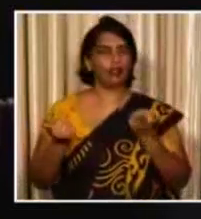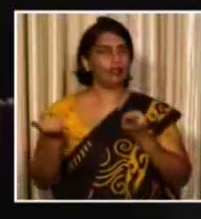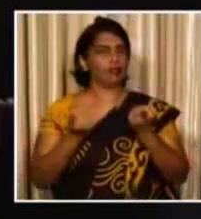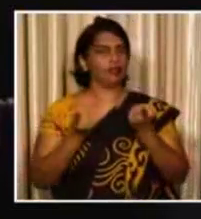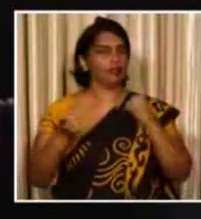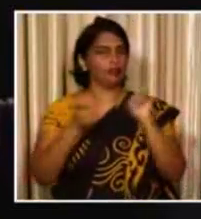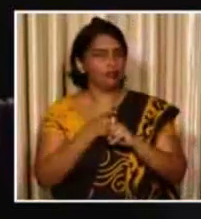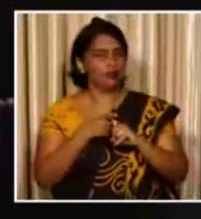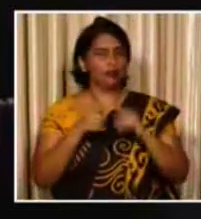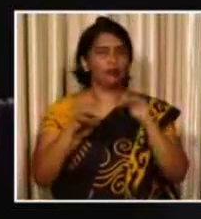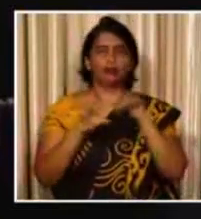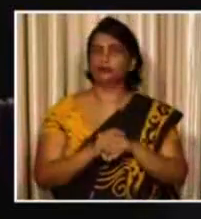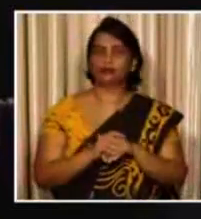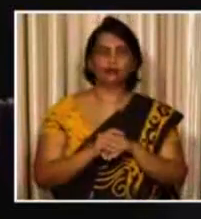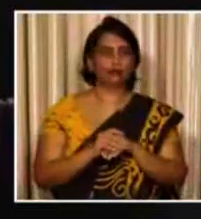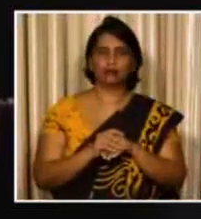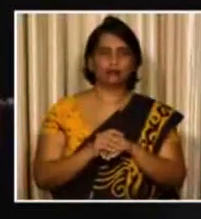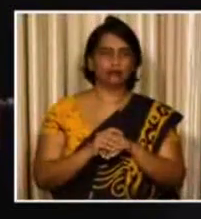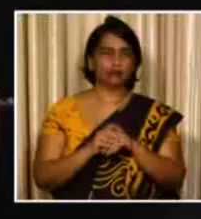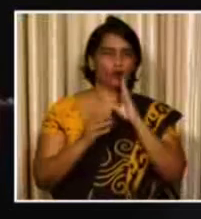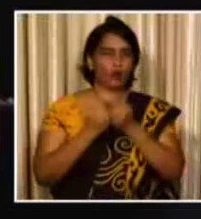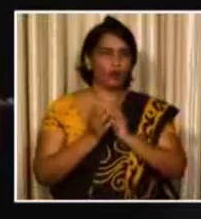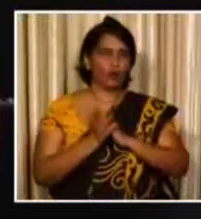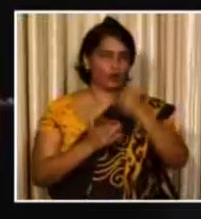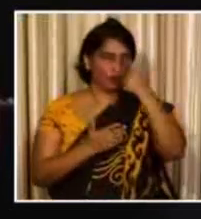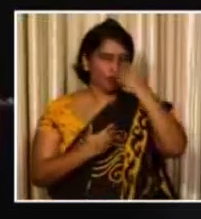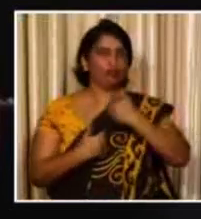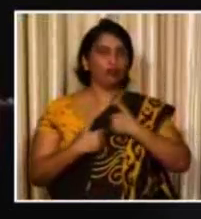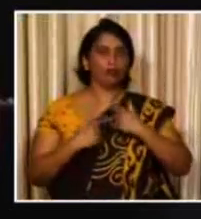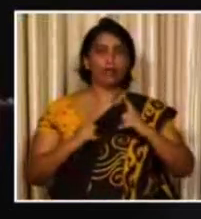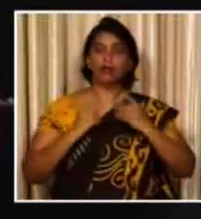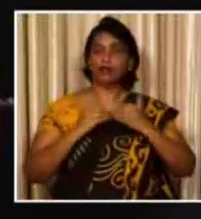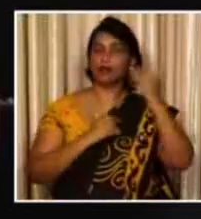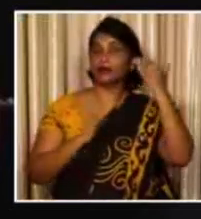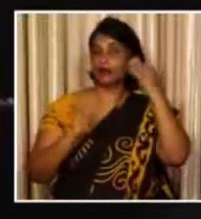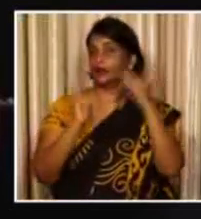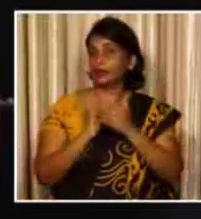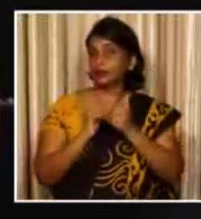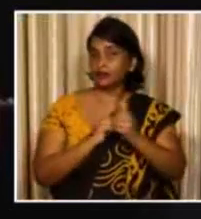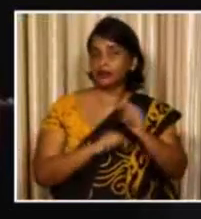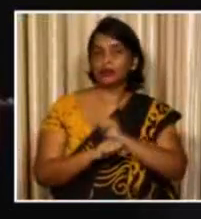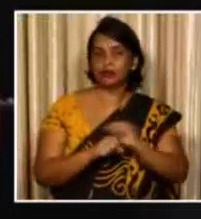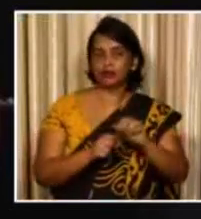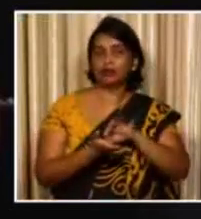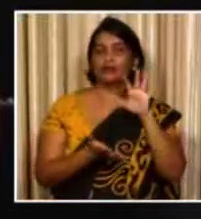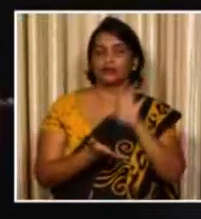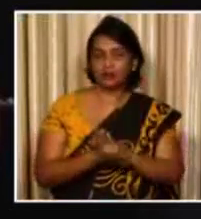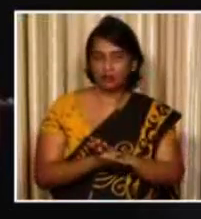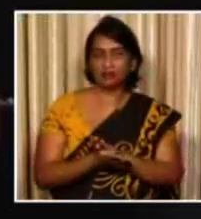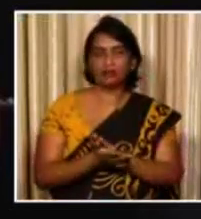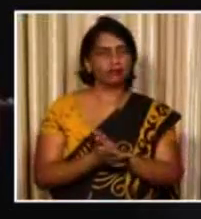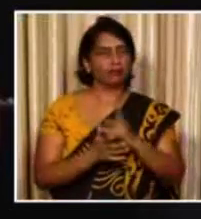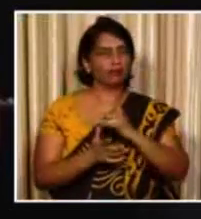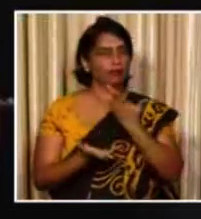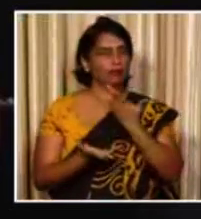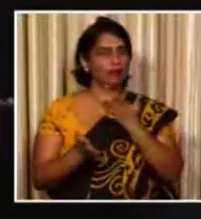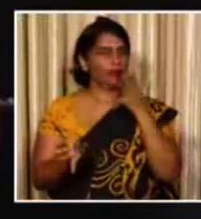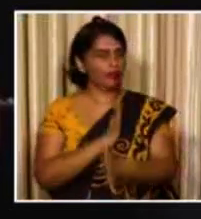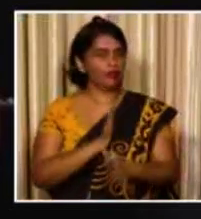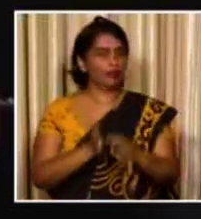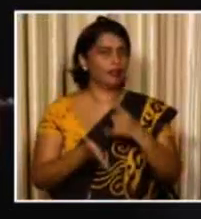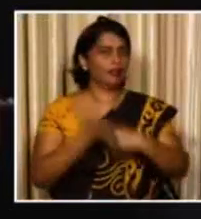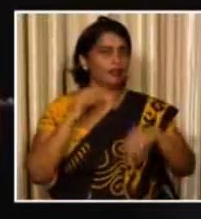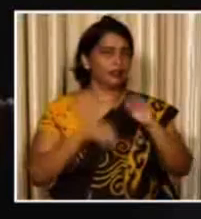ഗത് തീരണെ ആത്മാർത്ഥകാമി സഹ രട്ടേ അനാഗതയ ഗന സിതാ ബലന്നേ നെതുവ ഗത് അപ്രിണത ദേശപാലന തീന്തുവക്